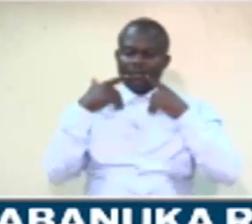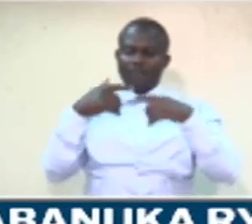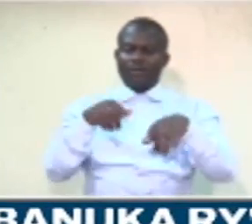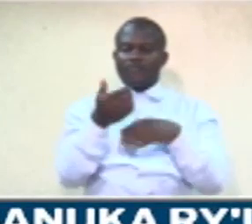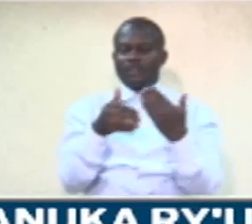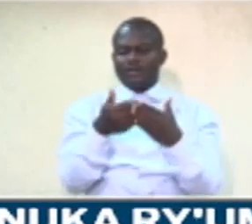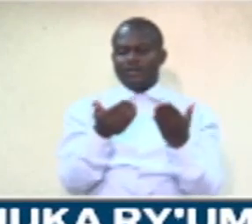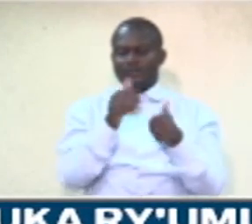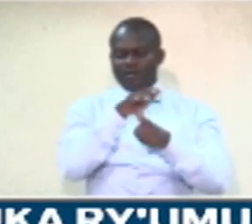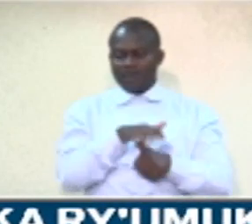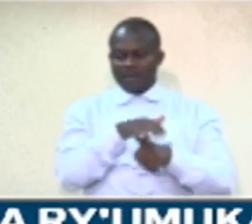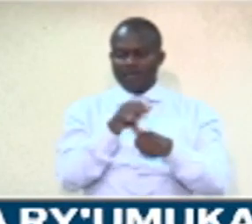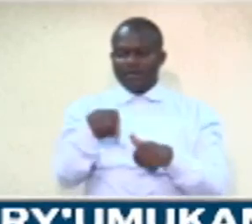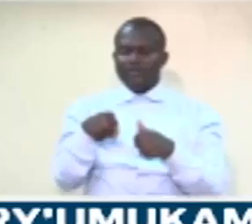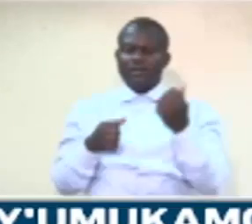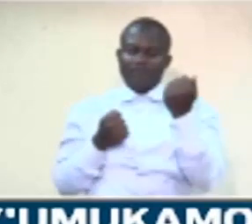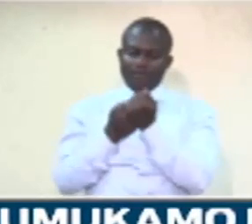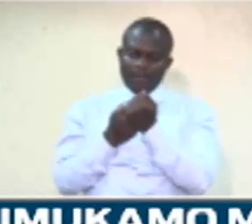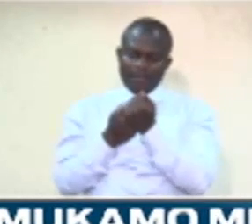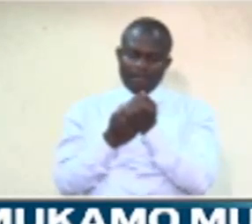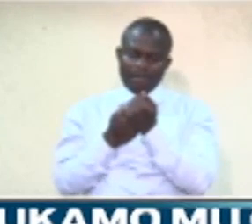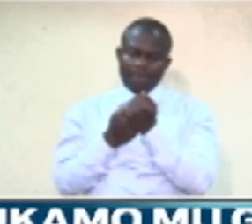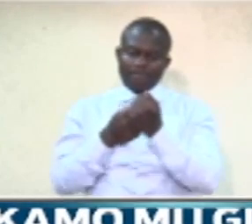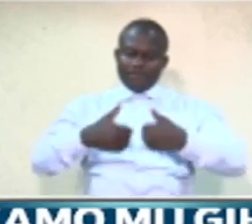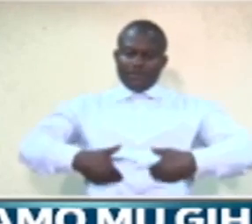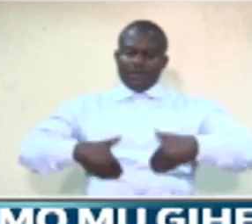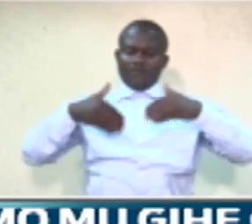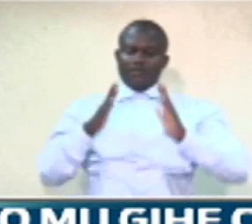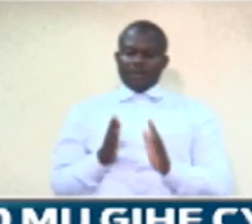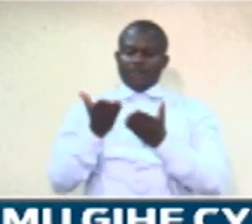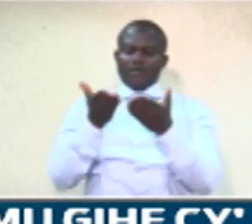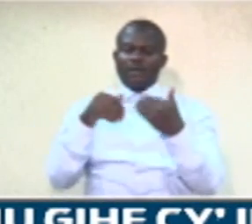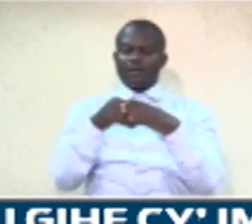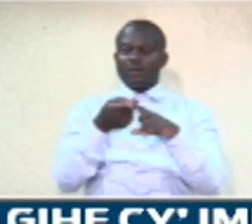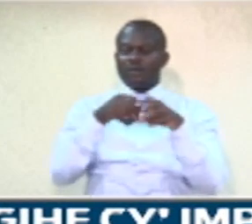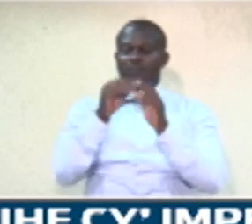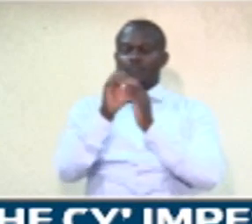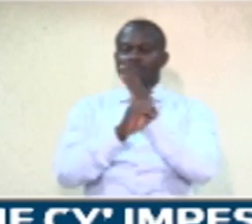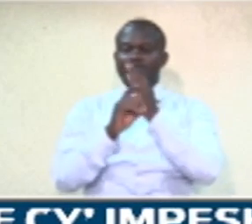abana bahohoterwa bakeneye ubuvugizi. Urubyiruko rw'ahangaha rwavuye mu turere